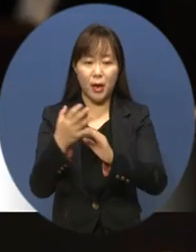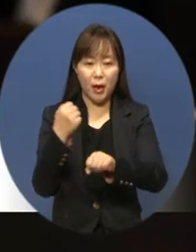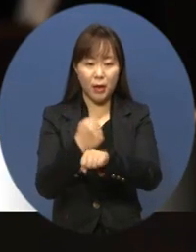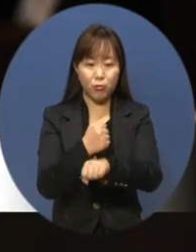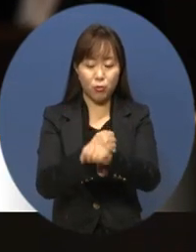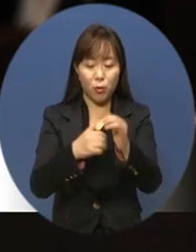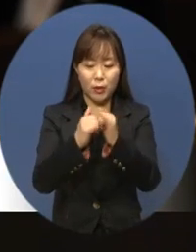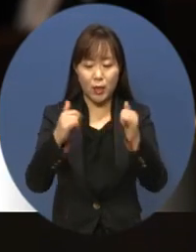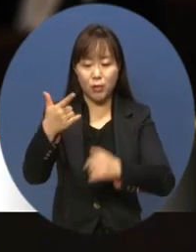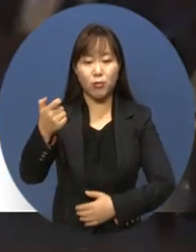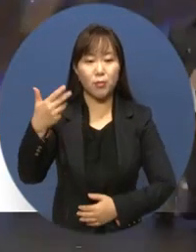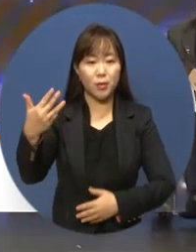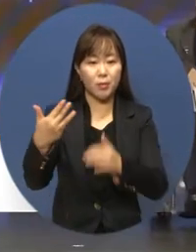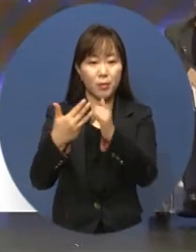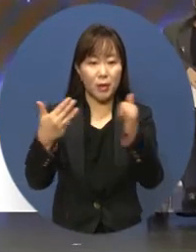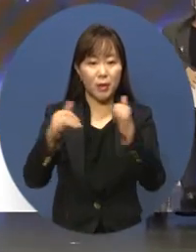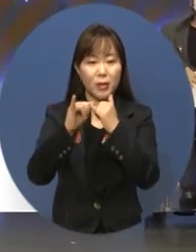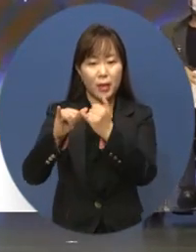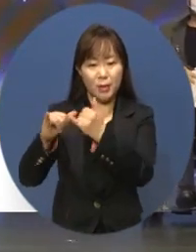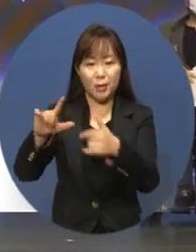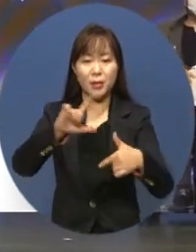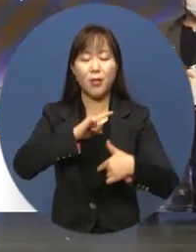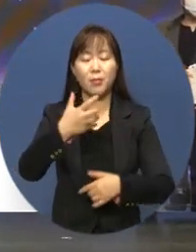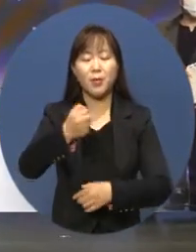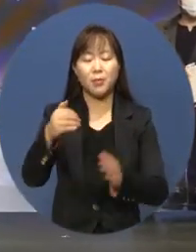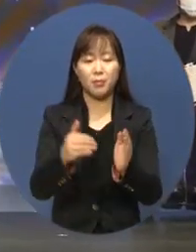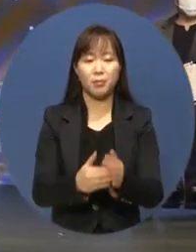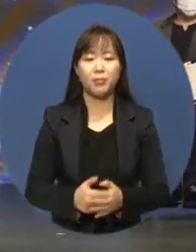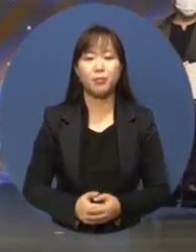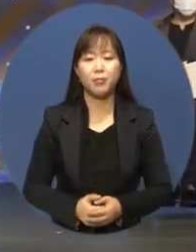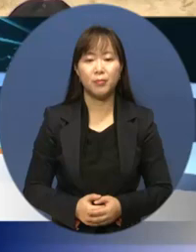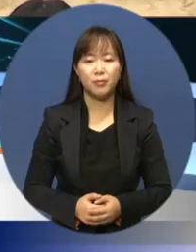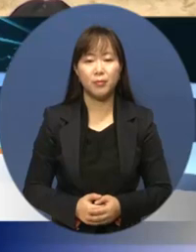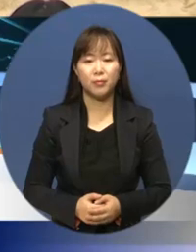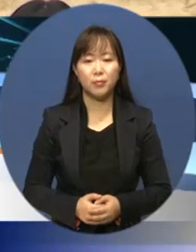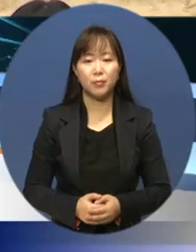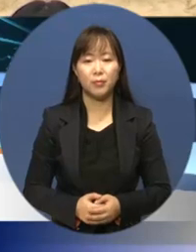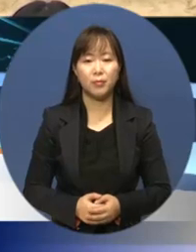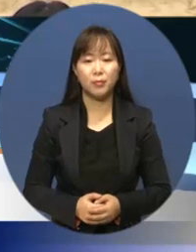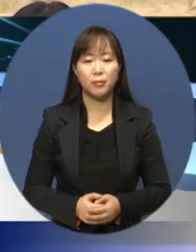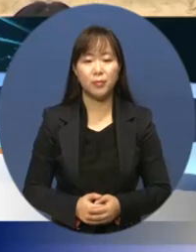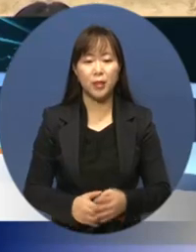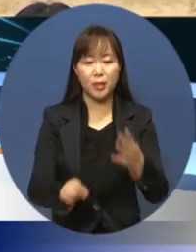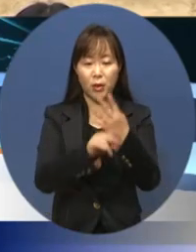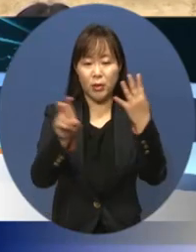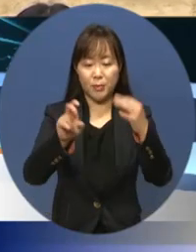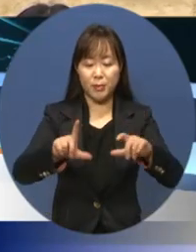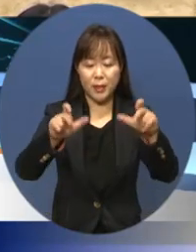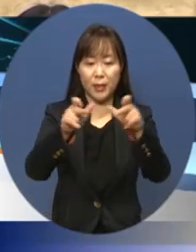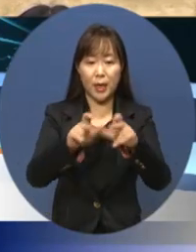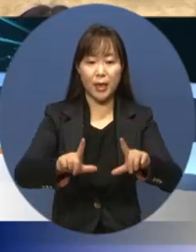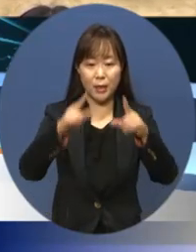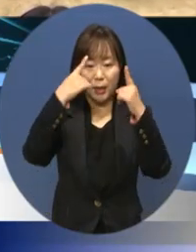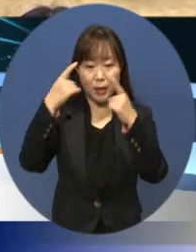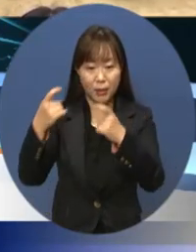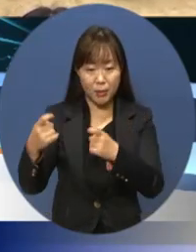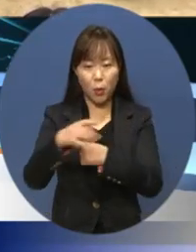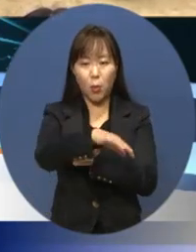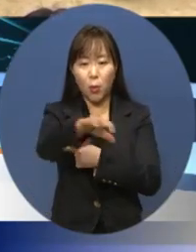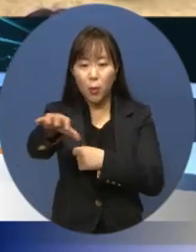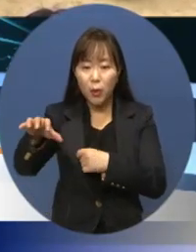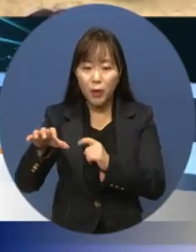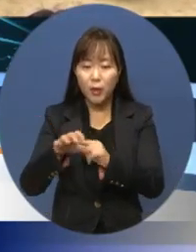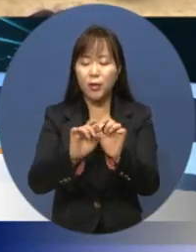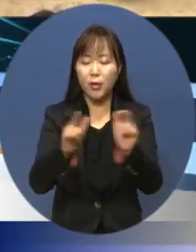유공자 68명이 수상의 영예를 안았습니다. 4월 20일 장애인의 날을 기념해